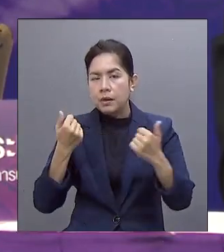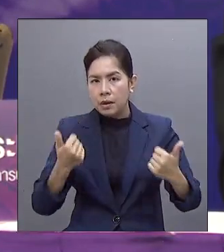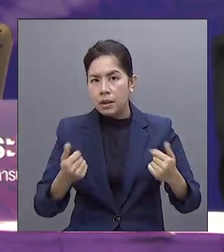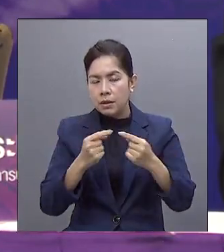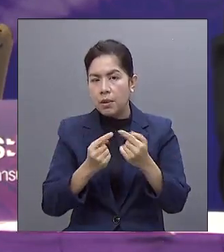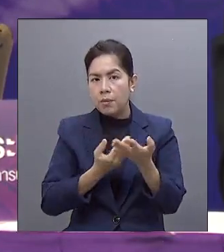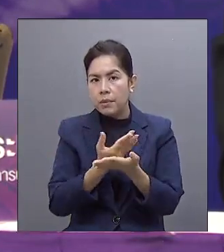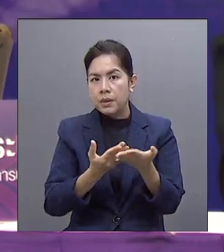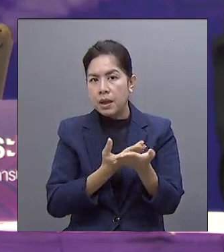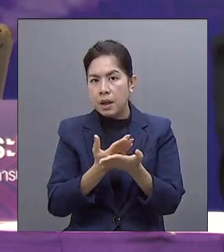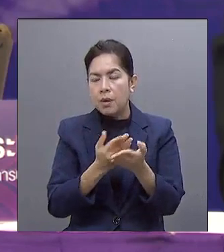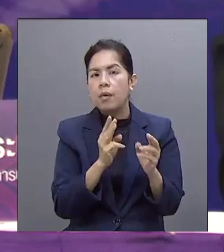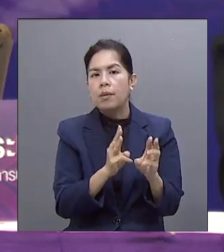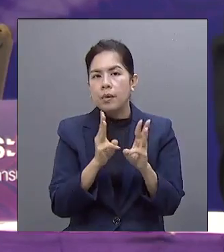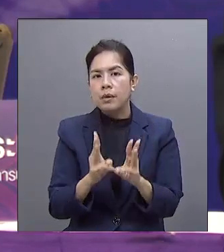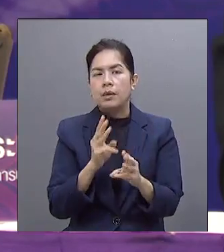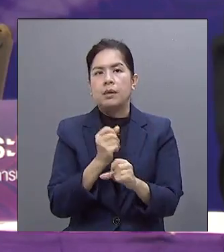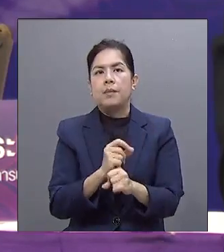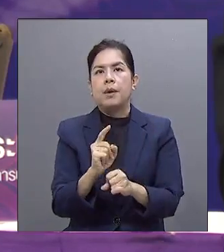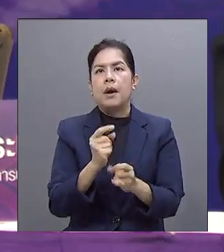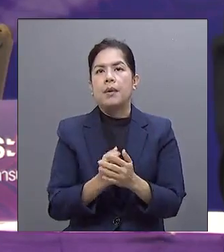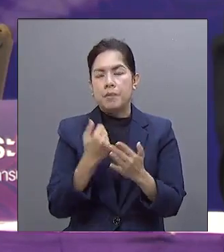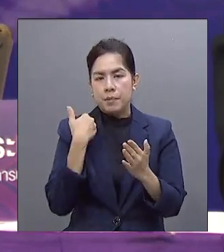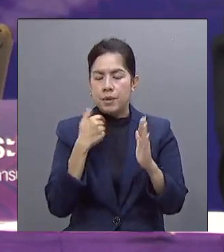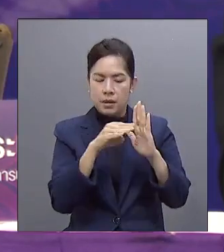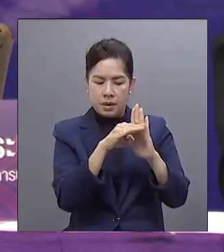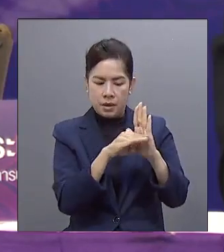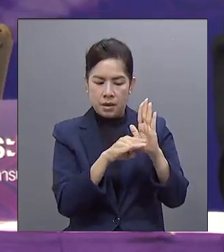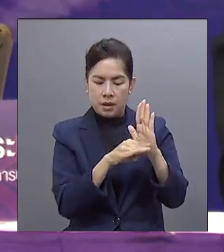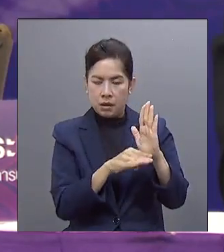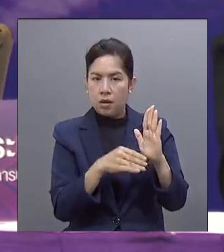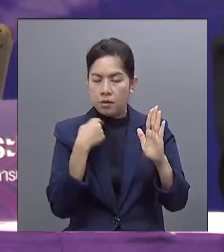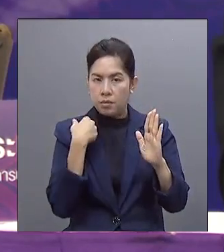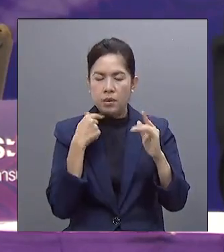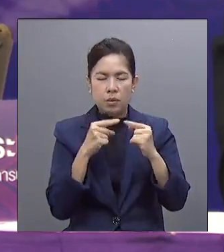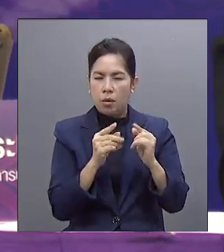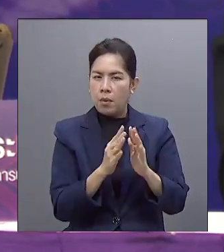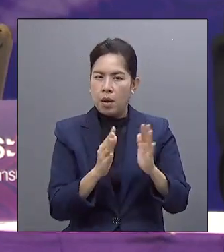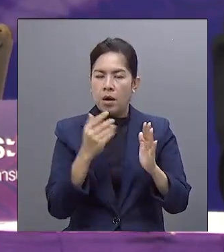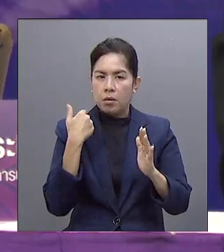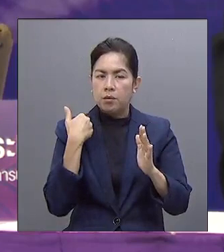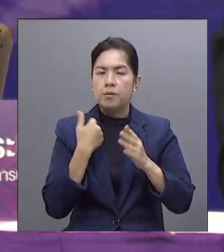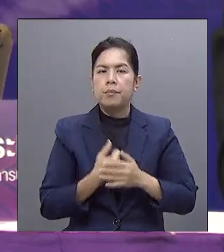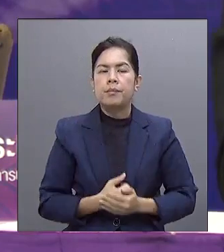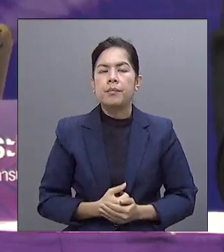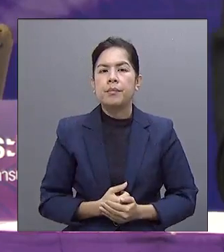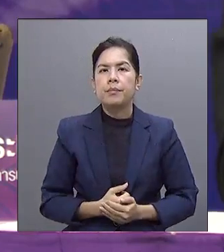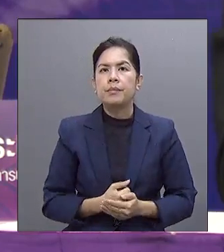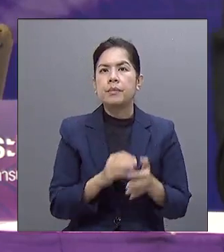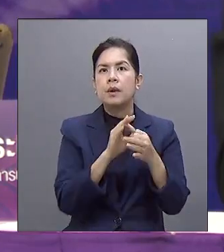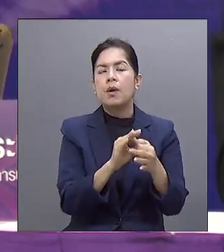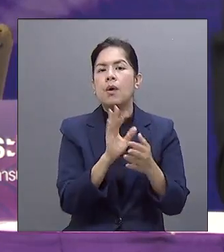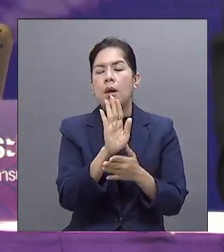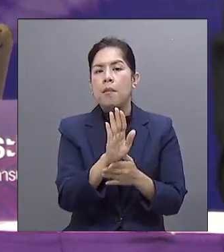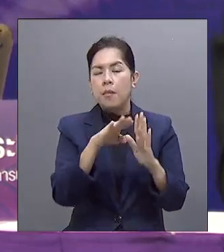ละเอียดว่าจะทำอย่างไรนะครับมันมีขั้นตอนที่ต้องทำเยอะขั้นตอนทั้งภายใน